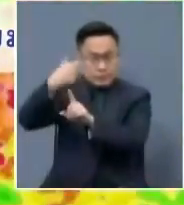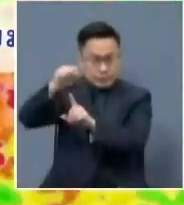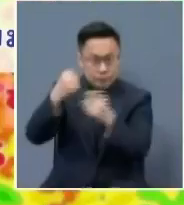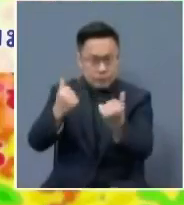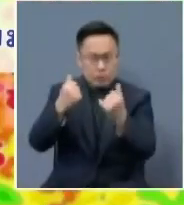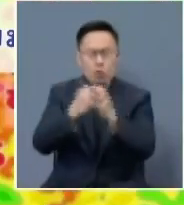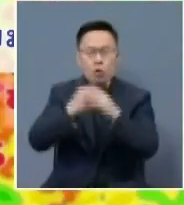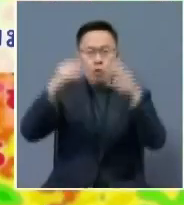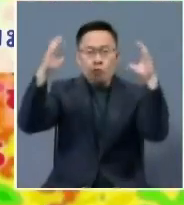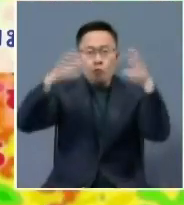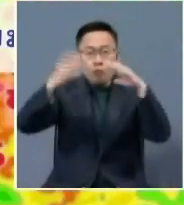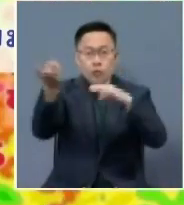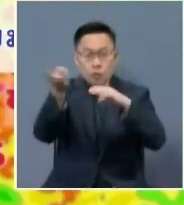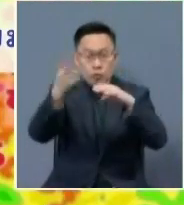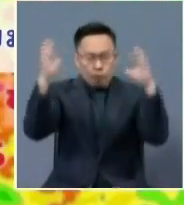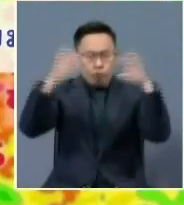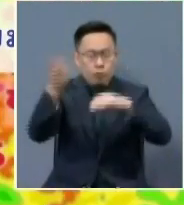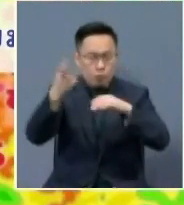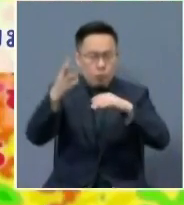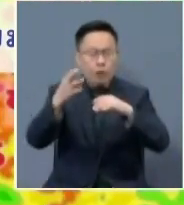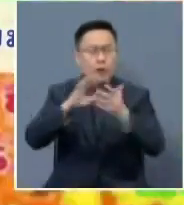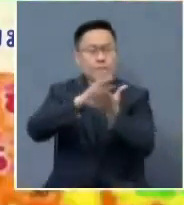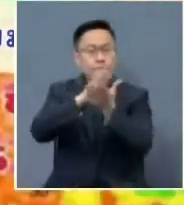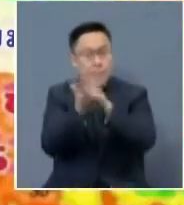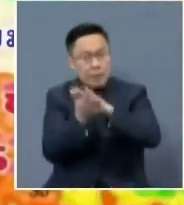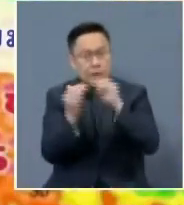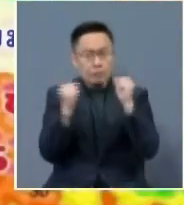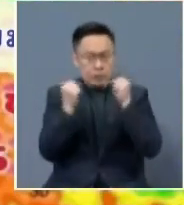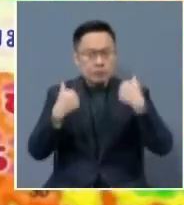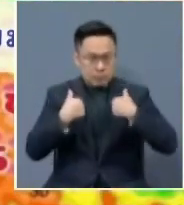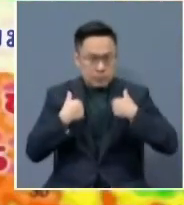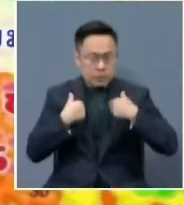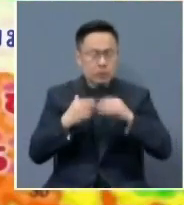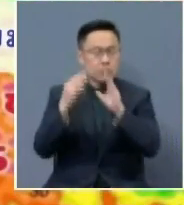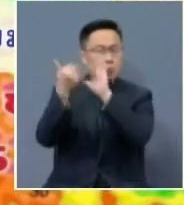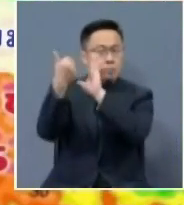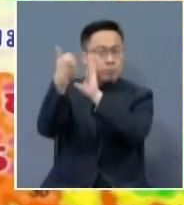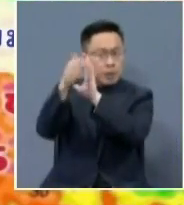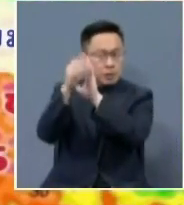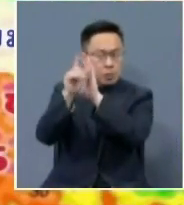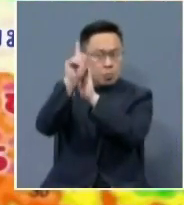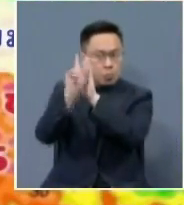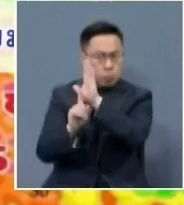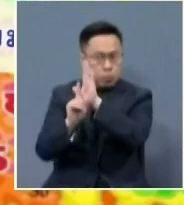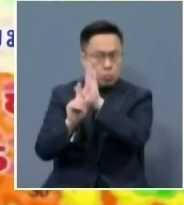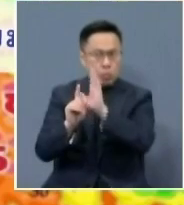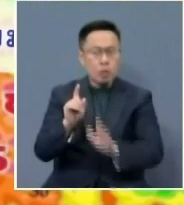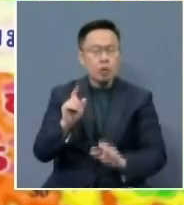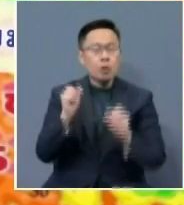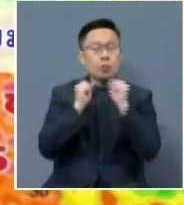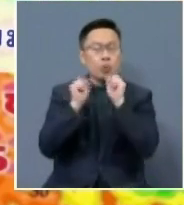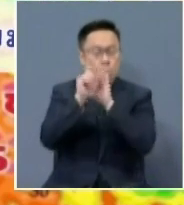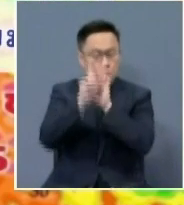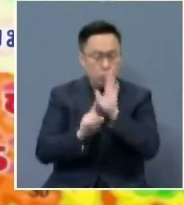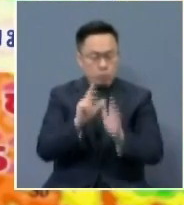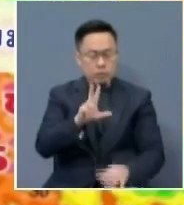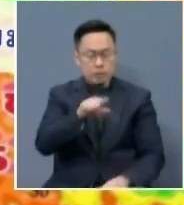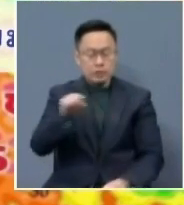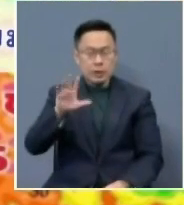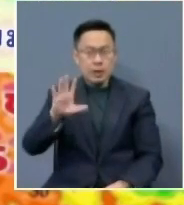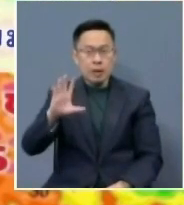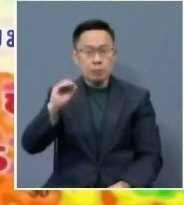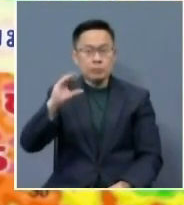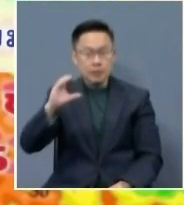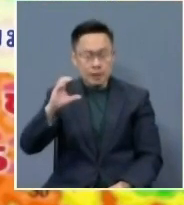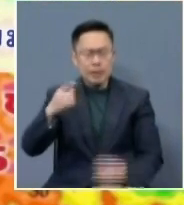ผนจะลดลงอากาศก็จะเย็นลงด้วยนะคะโดยในภาคอีสานค่ะอุณหภูมิลดลง 3-5องศเซซขณะที่ภาคอื่นๆอุณหภูมิลด